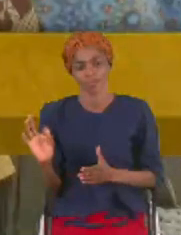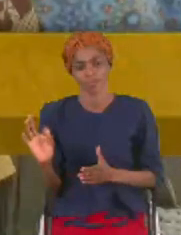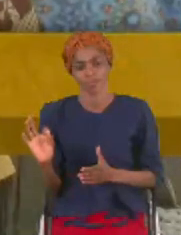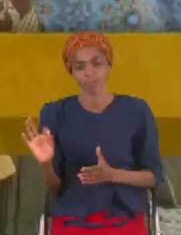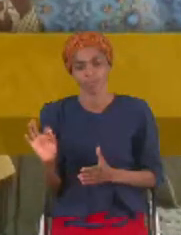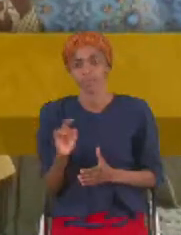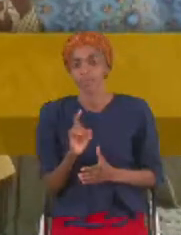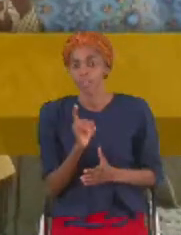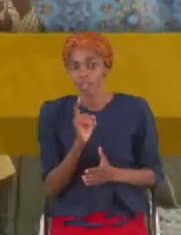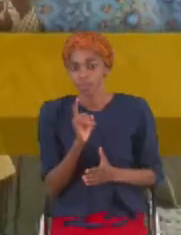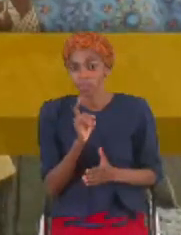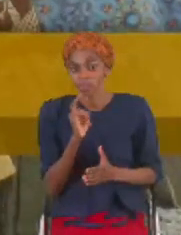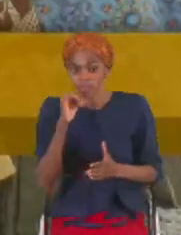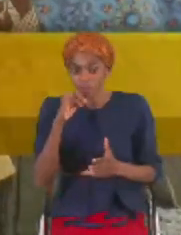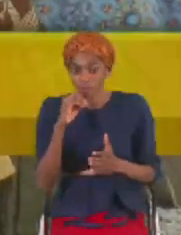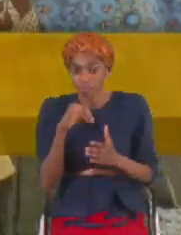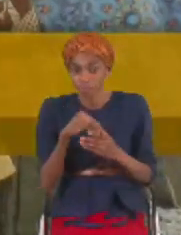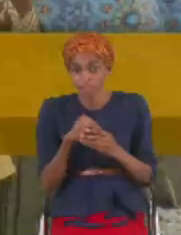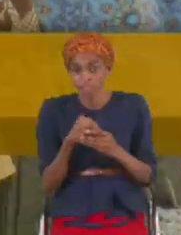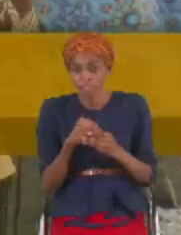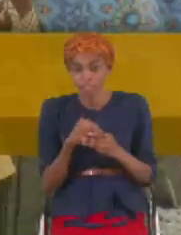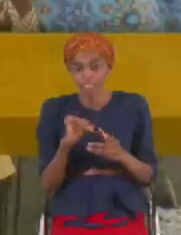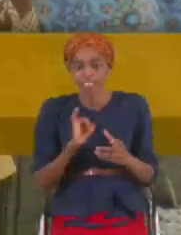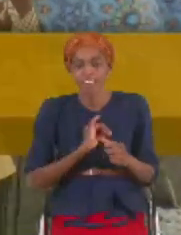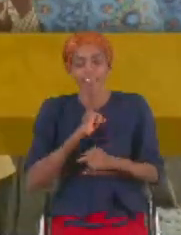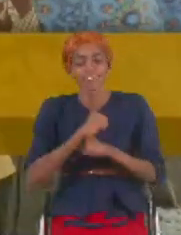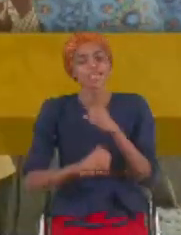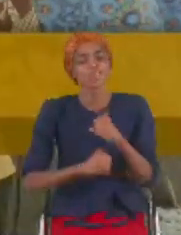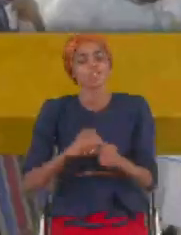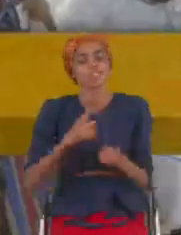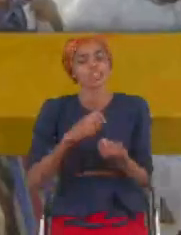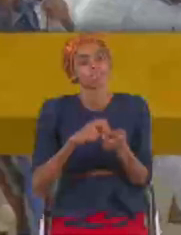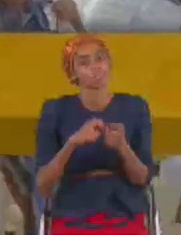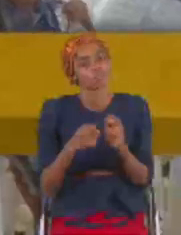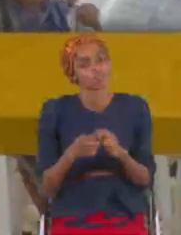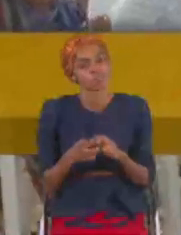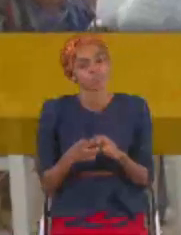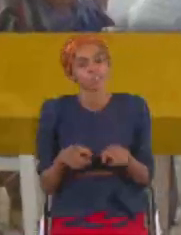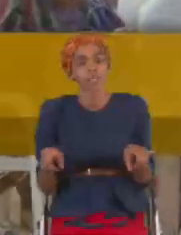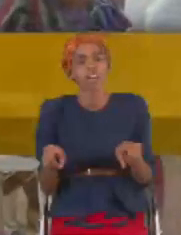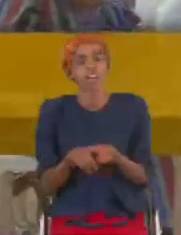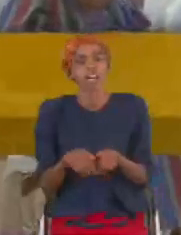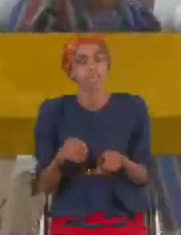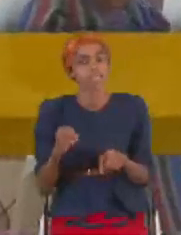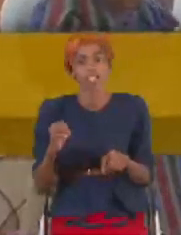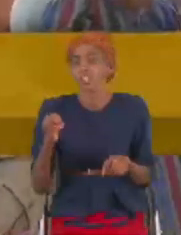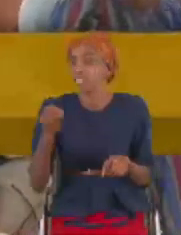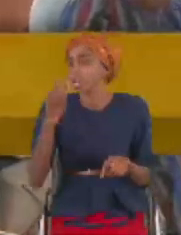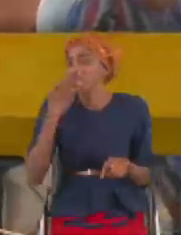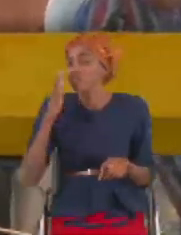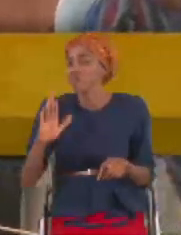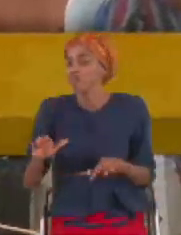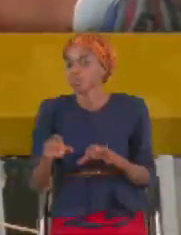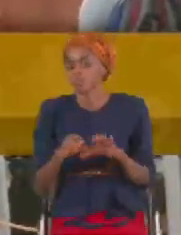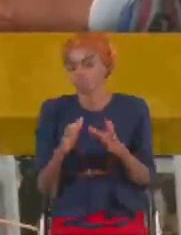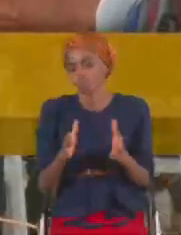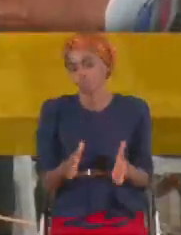pour lequel je souffre jusqu'à trier quand même malfaiteurs